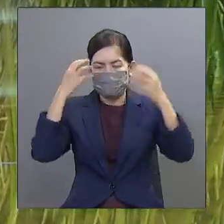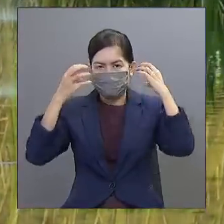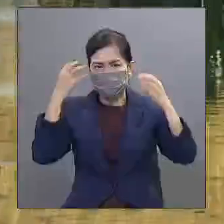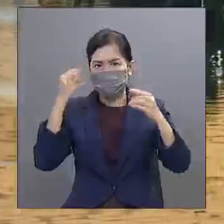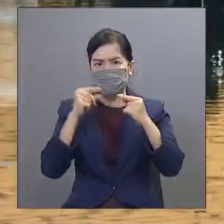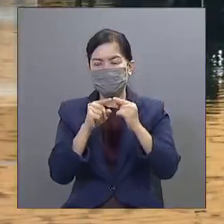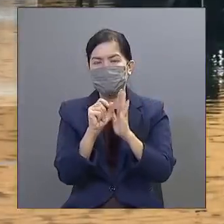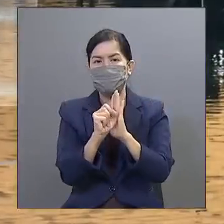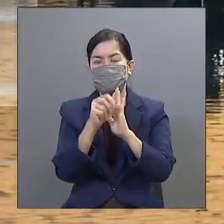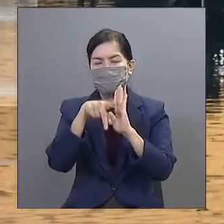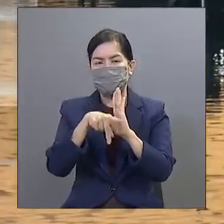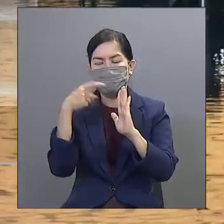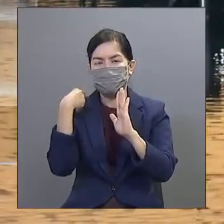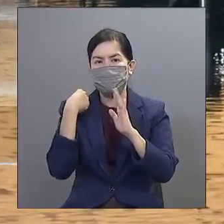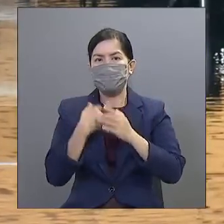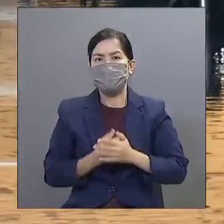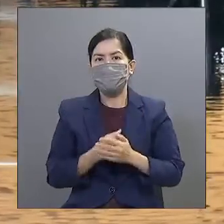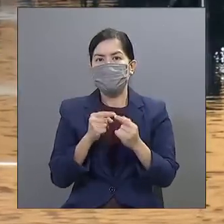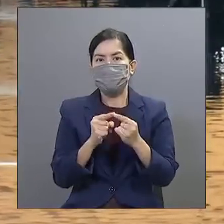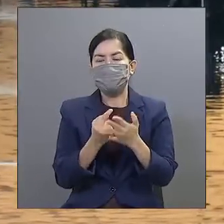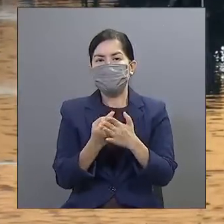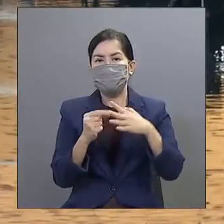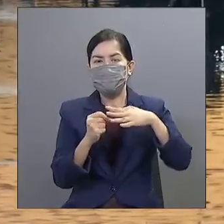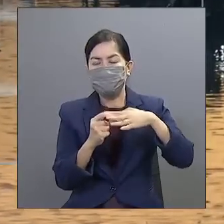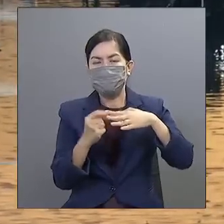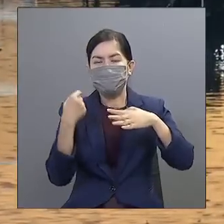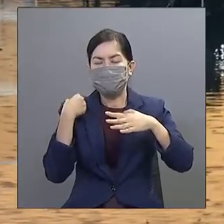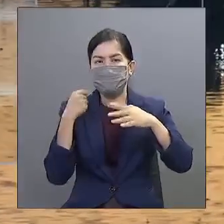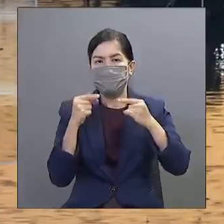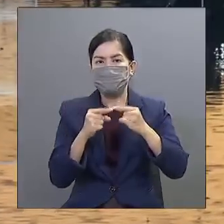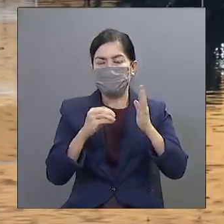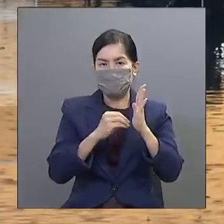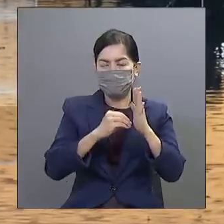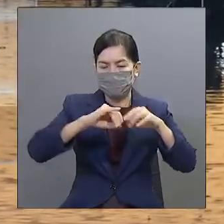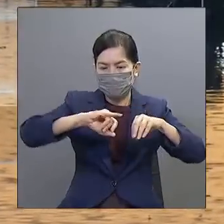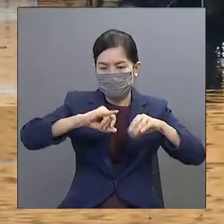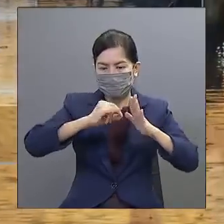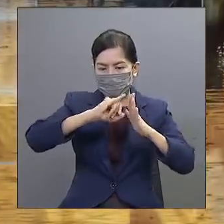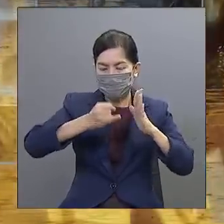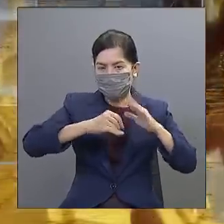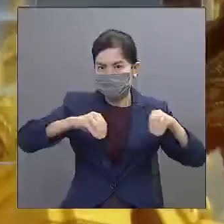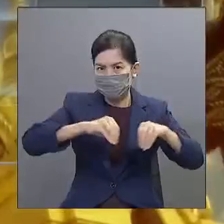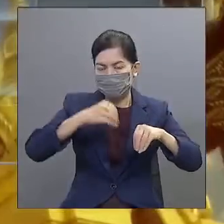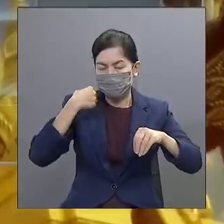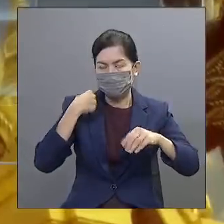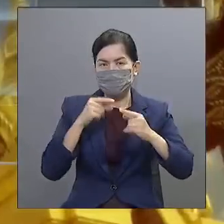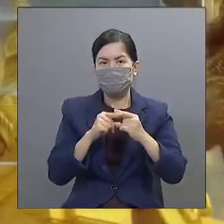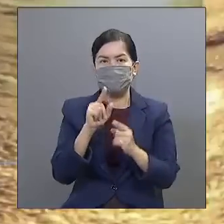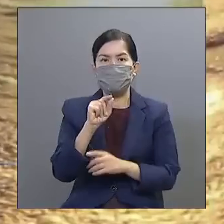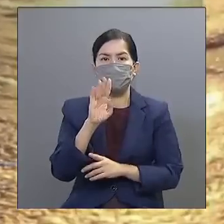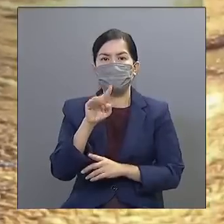บุรีนครปฐมสมุทรสาครรวมทั้งกรุงเทพและปริมณฑลอุณหภูมิระหว่าง 24-35 องศาเซลเ